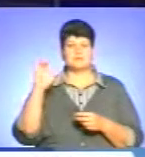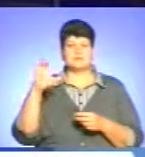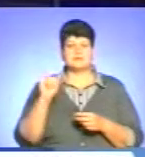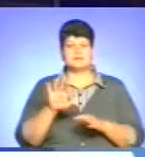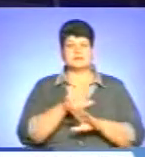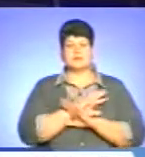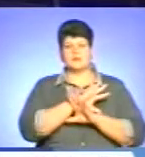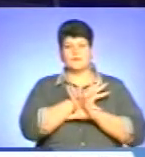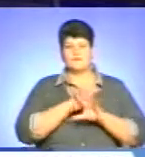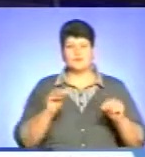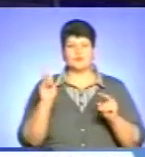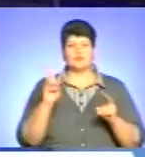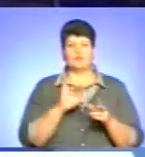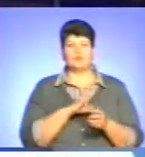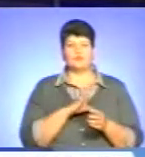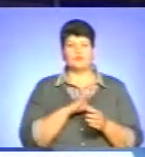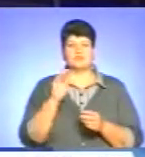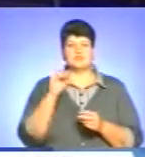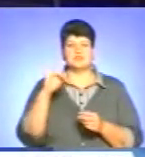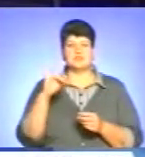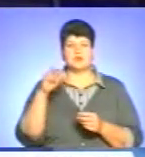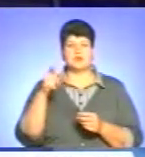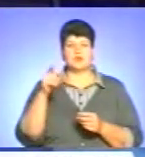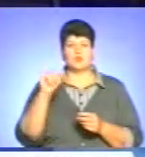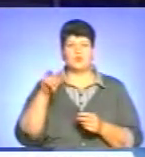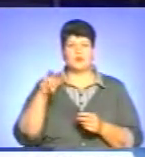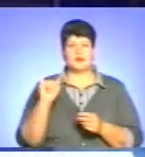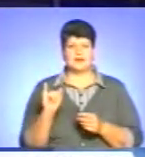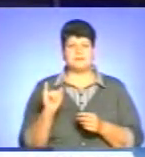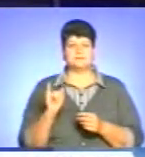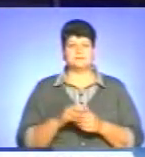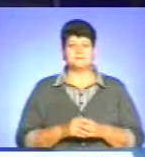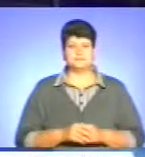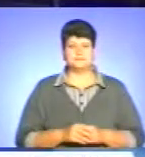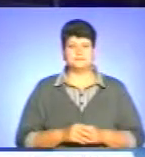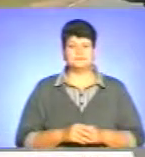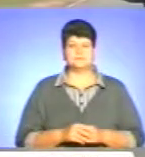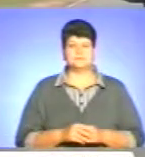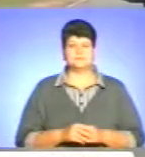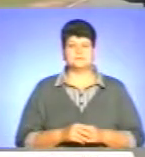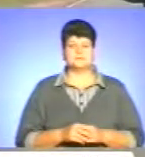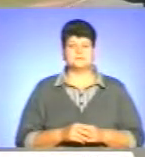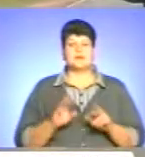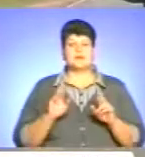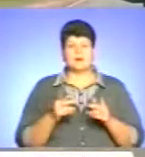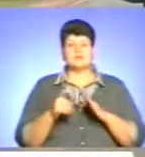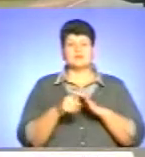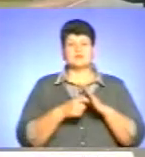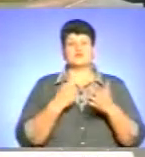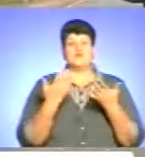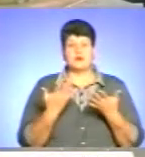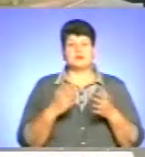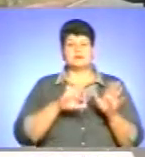хто знаходився в салоні «Жигулів», відомий матеріал сектору зв'язків з громадськістю МВС в області. Як з'ясувалося